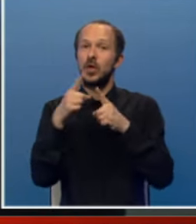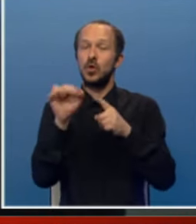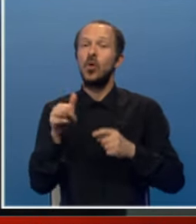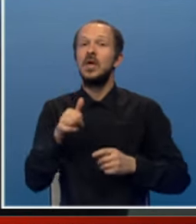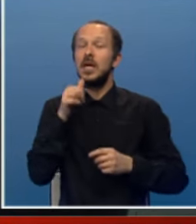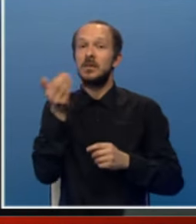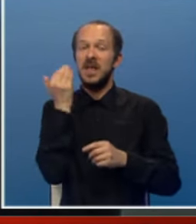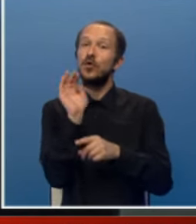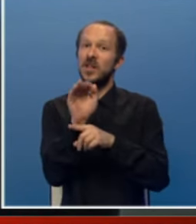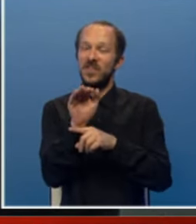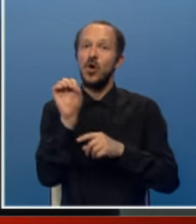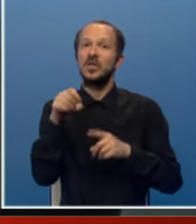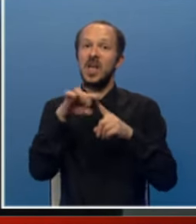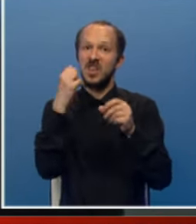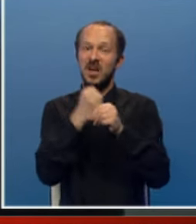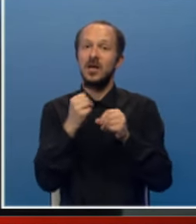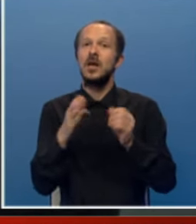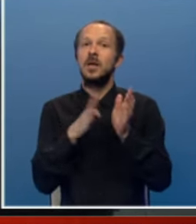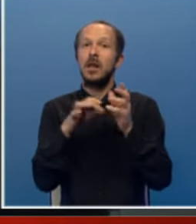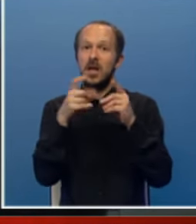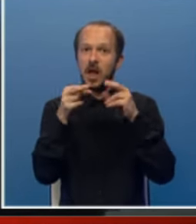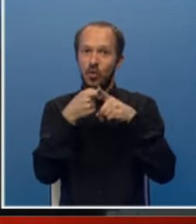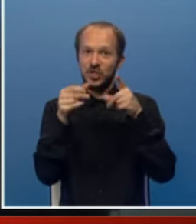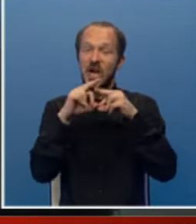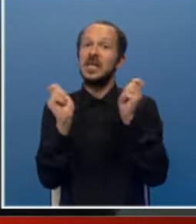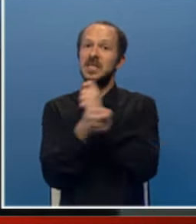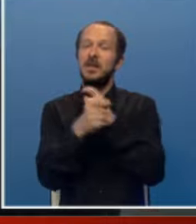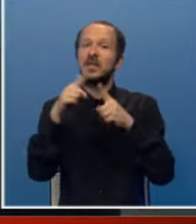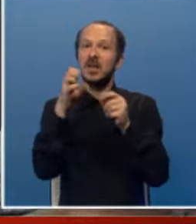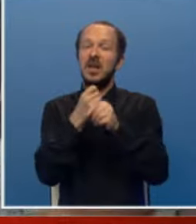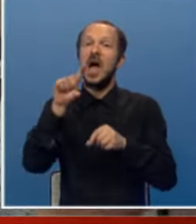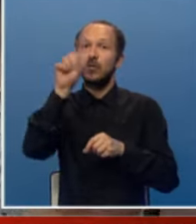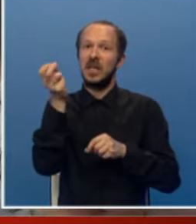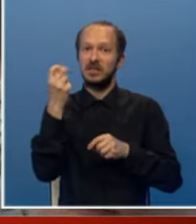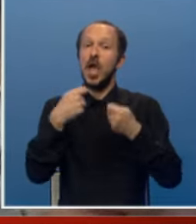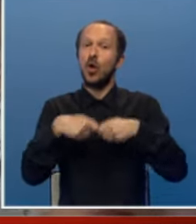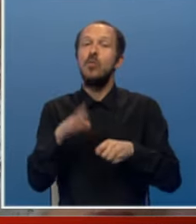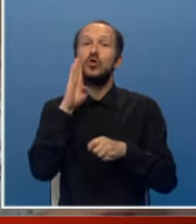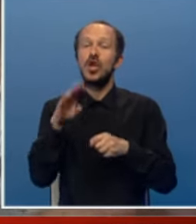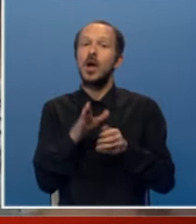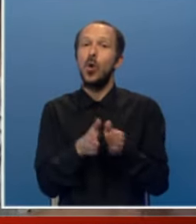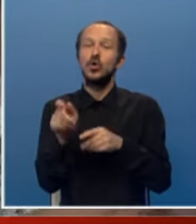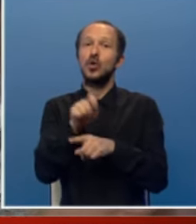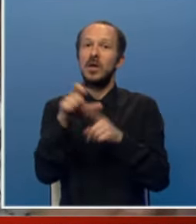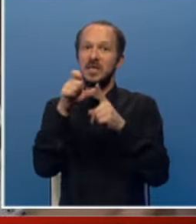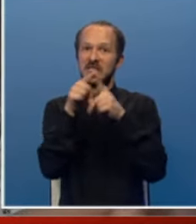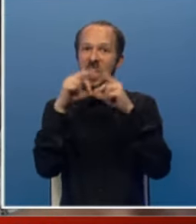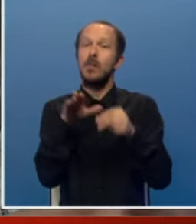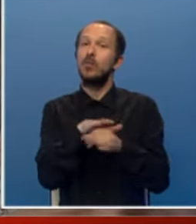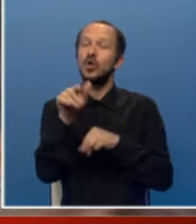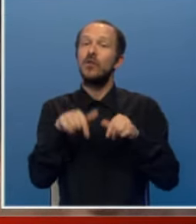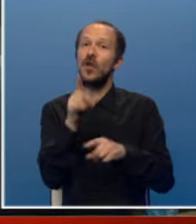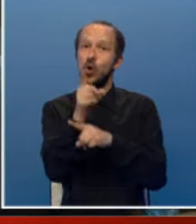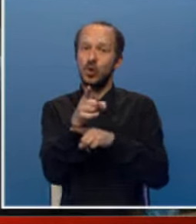davno najavio da trg Mihajla Bjelakovića će zamijeniti sa trgom Republike Srpske. Klub Bošnjaka, odnosno odbornici SDA, protiv su